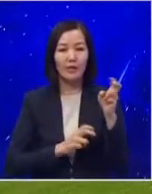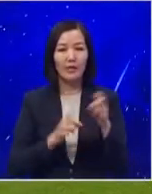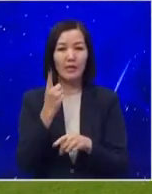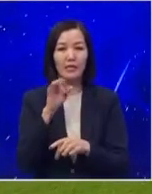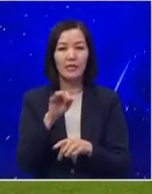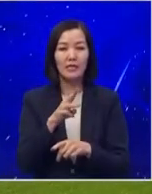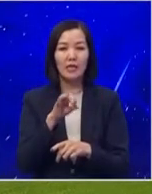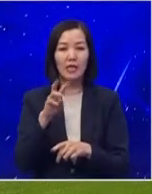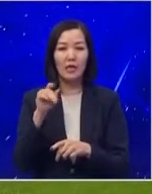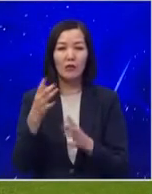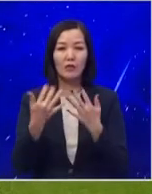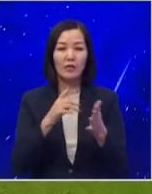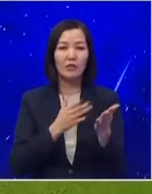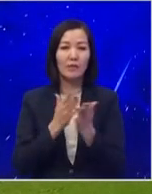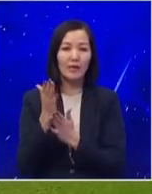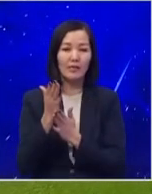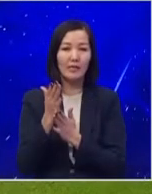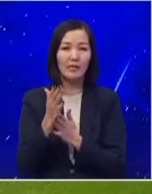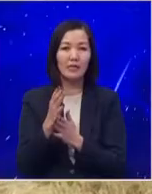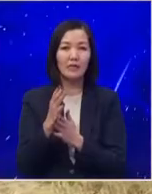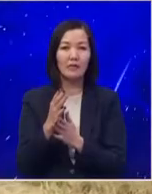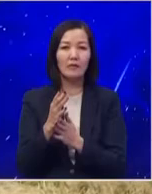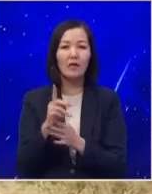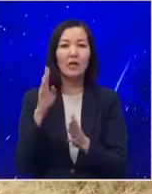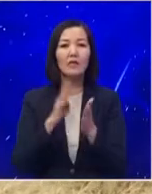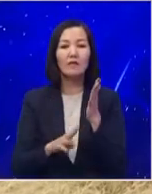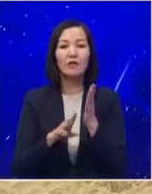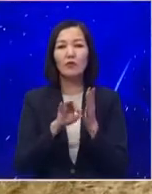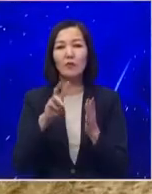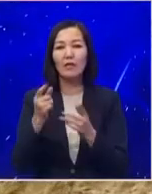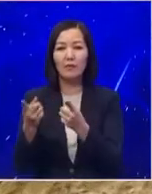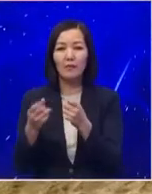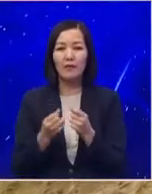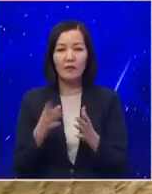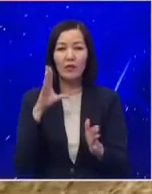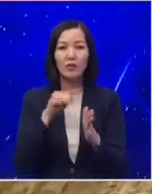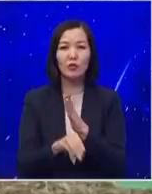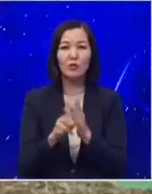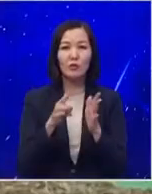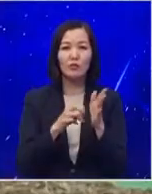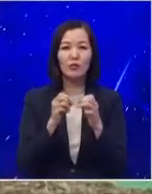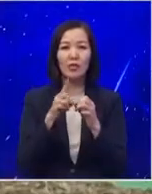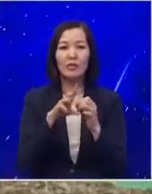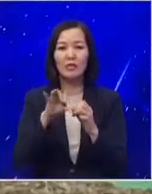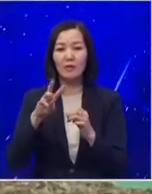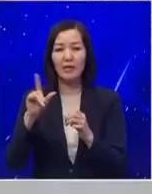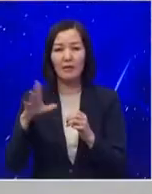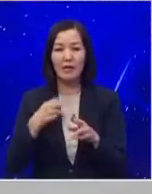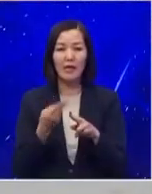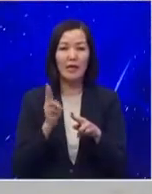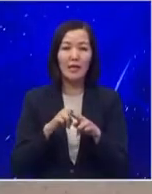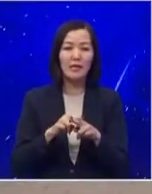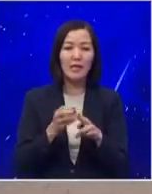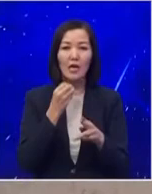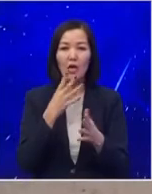триллион в сельском хозяйстве произведено продукции на 900 миллиардов тенге привлечено инвестиций на семьсот одиннадцать миллиардов тенге эти показатели